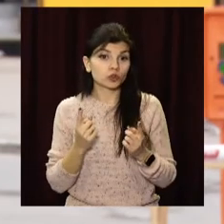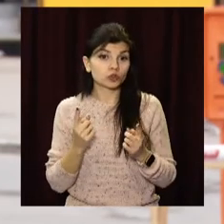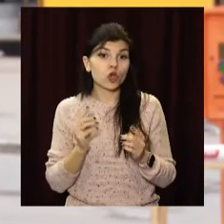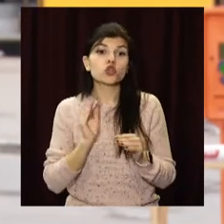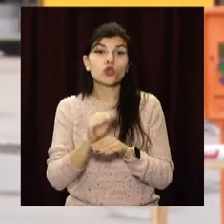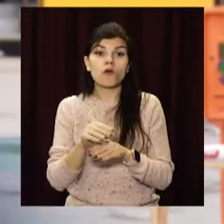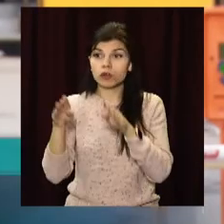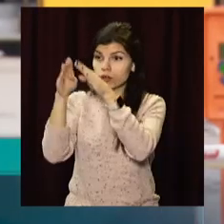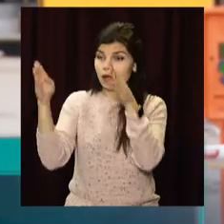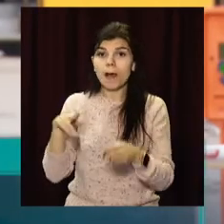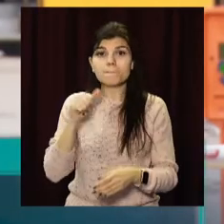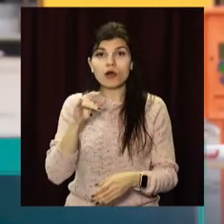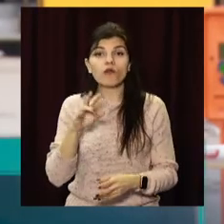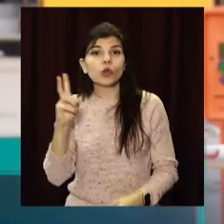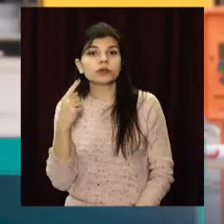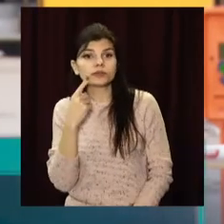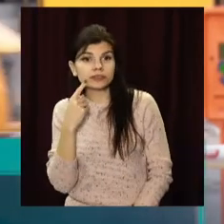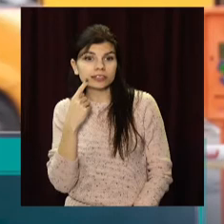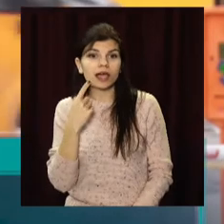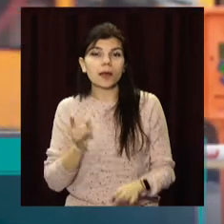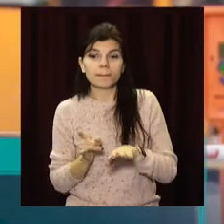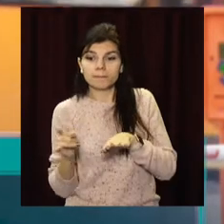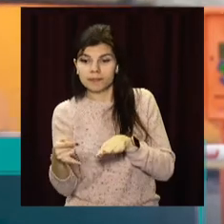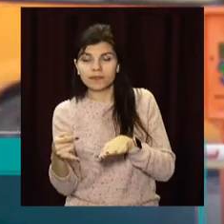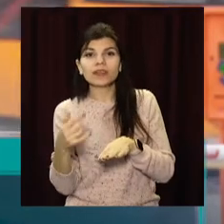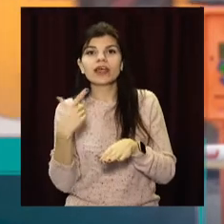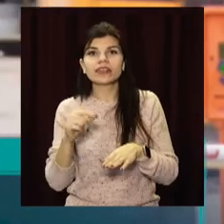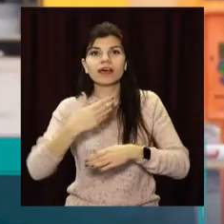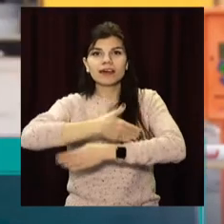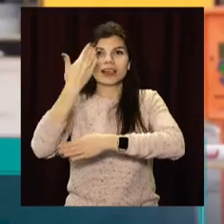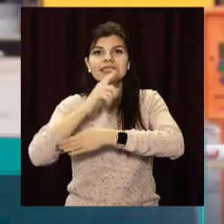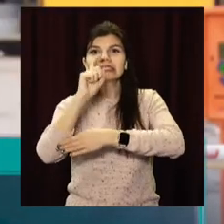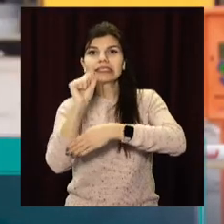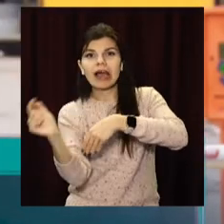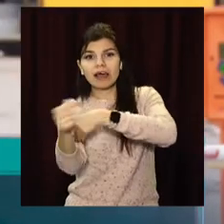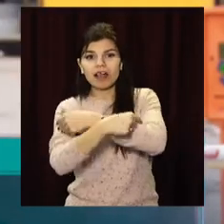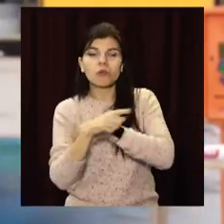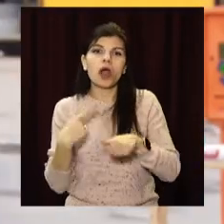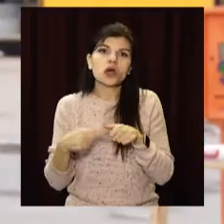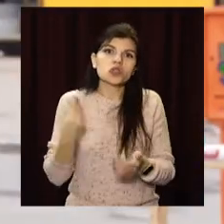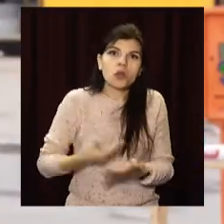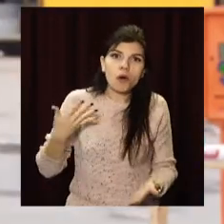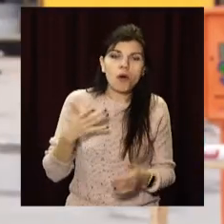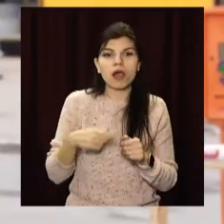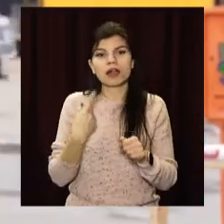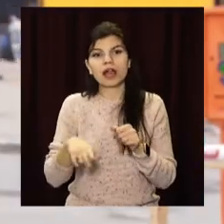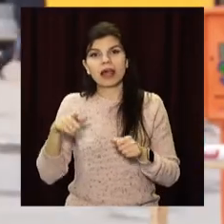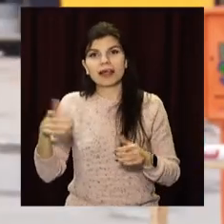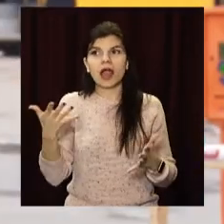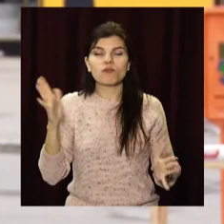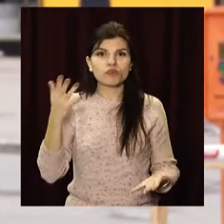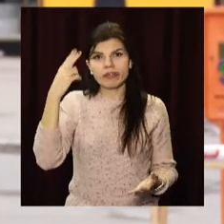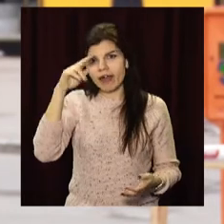эти парковки? Но люди стесняются припарковаться где-то за шлагбаумом, потому что им кажется, это или дорого, или там какой-то дядька